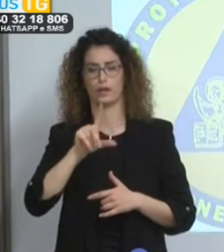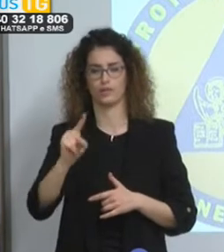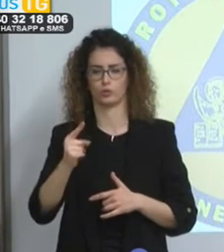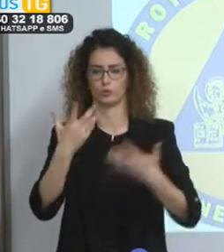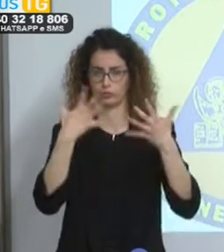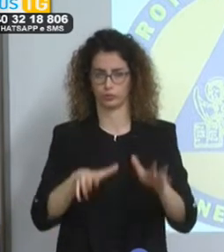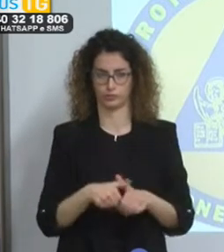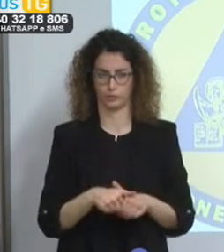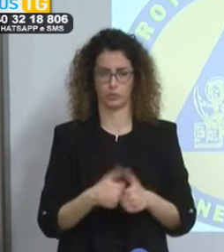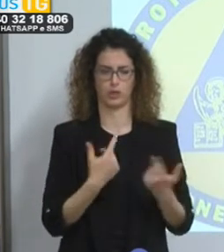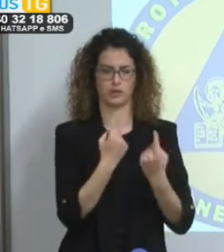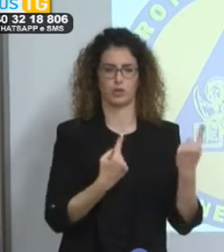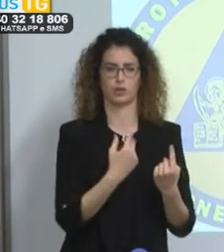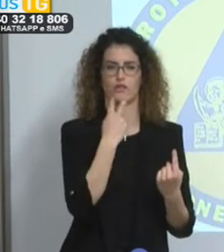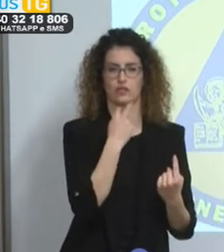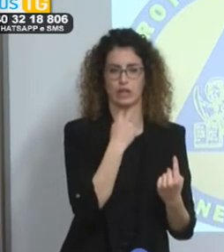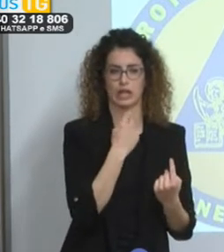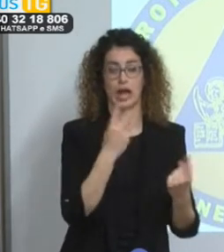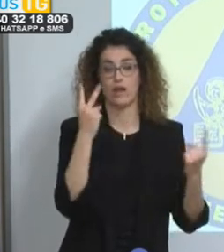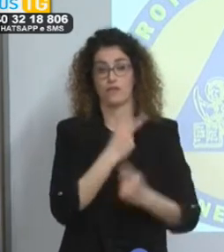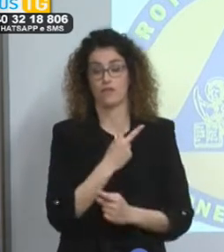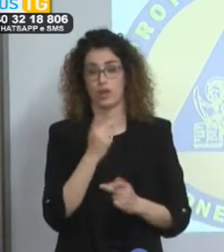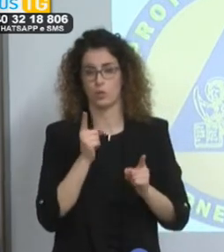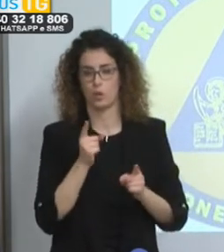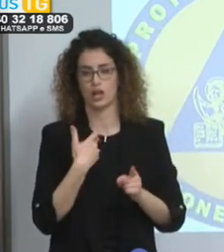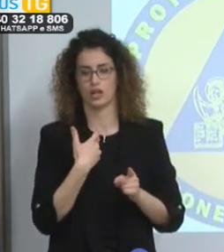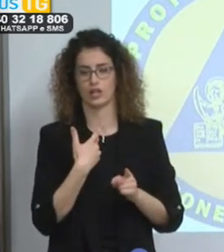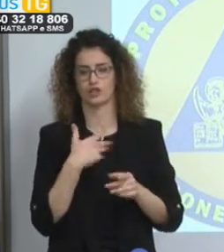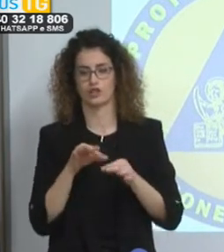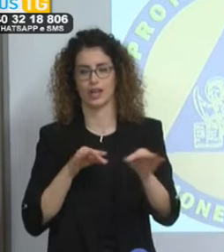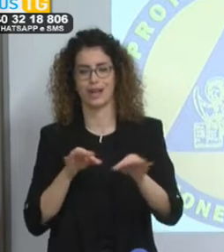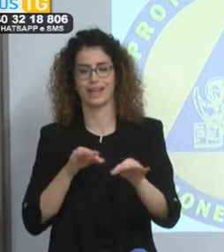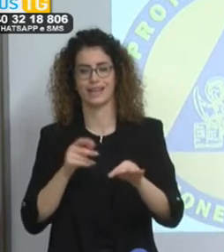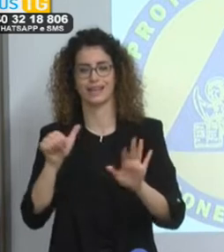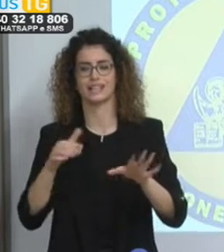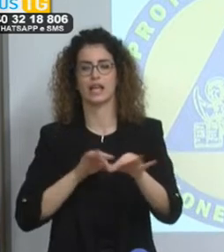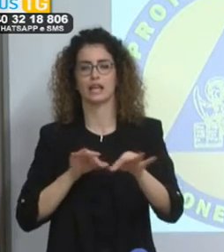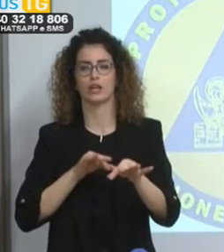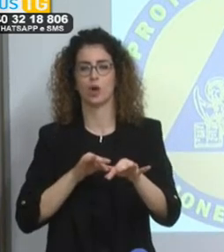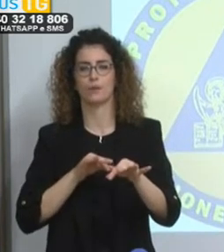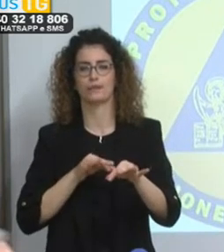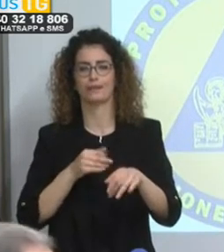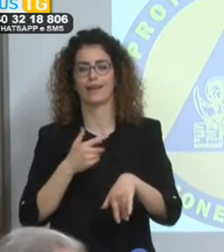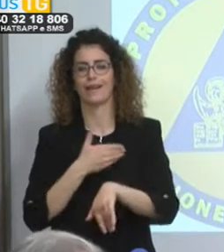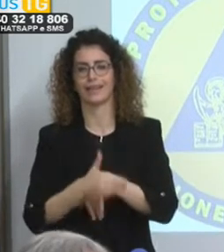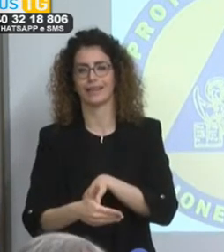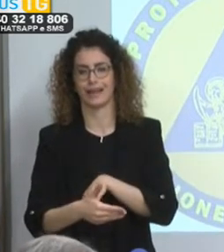il vero problema di ritardo è dato alla galleria di Malo dei 6 chilometri, ma perché? Perché ha avuto due sequestri, per